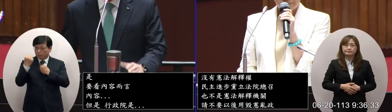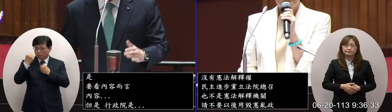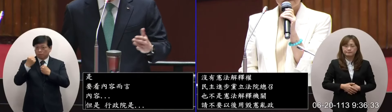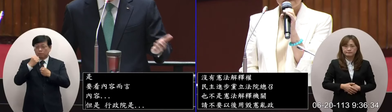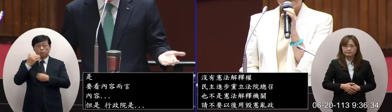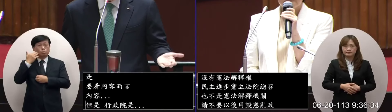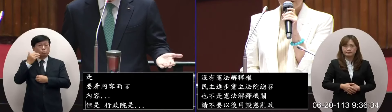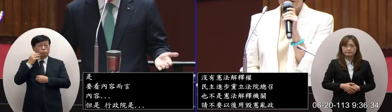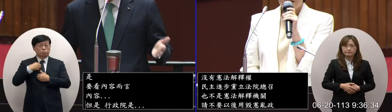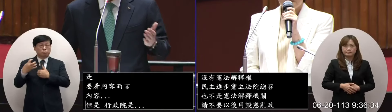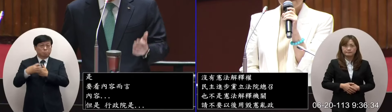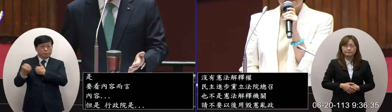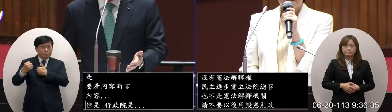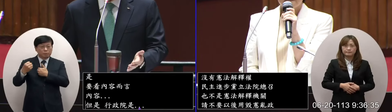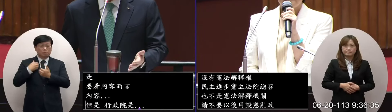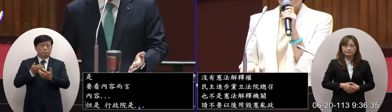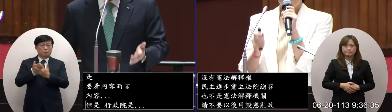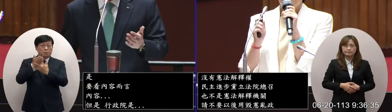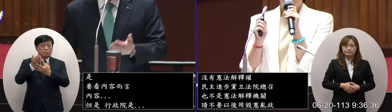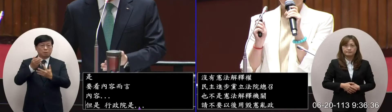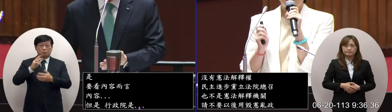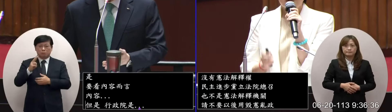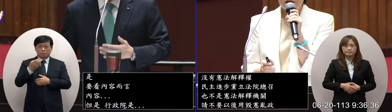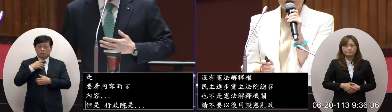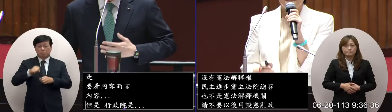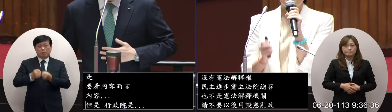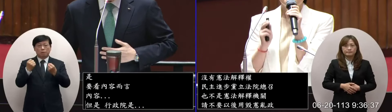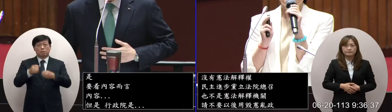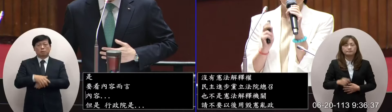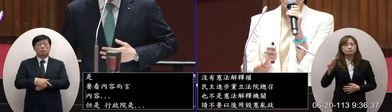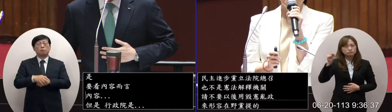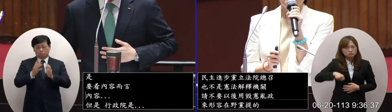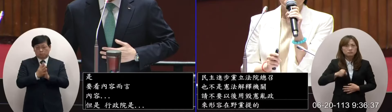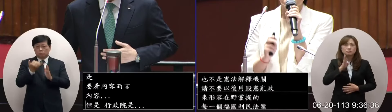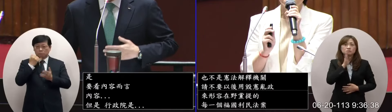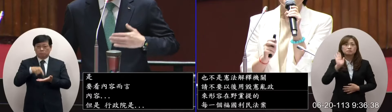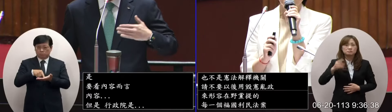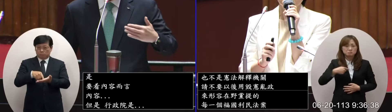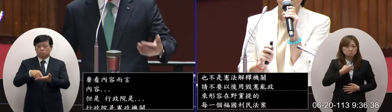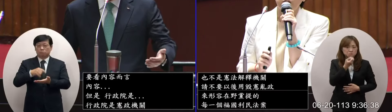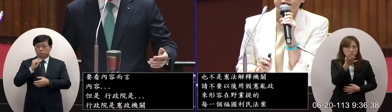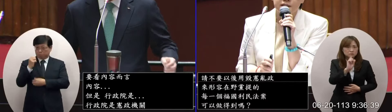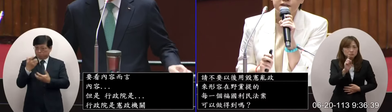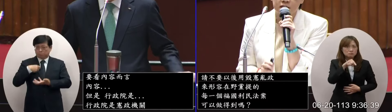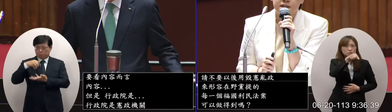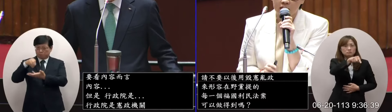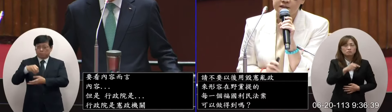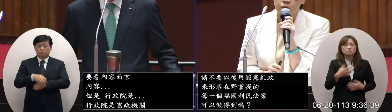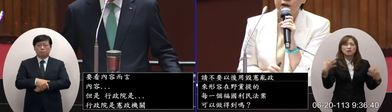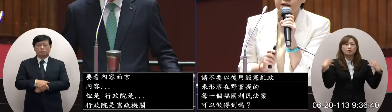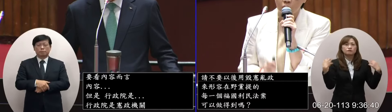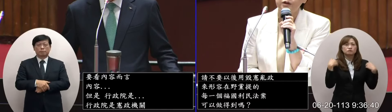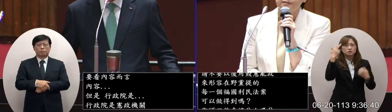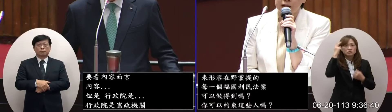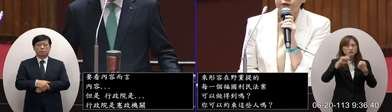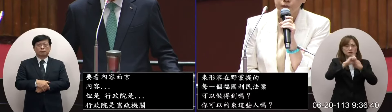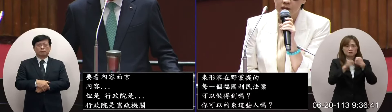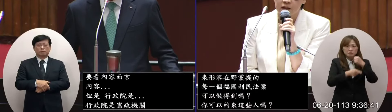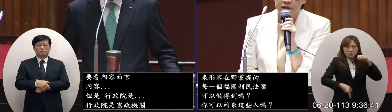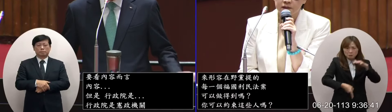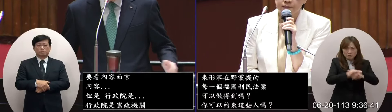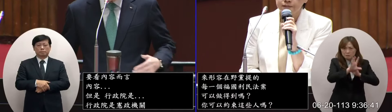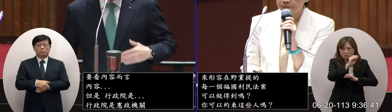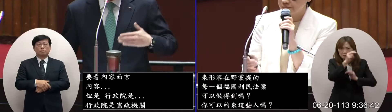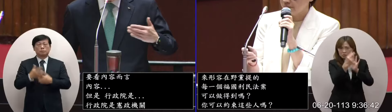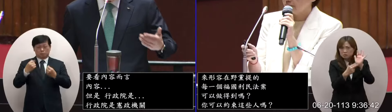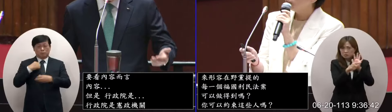利被剥夺了、被侵害了，或是被破坏了， 我同意。 我们都有， 但是我要说的是，你不是违宪审查机关，你同意吧？对